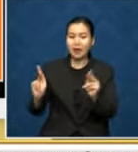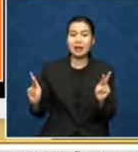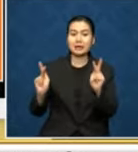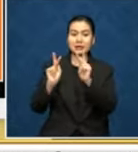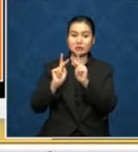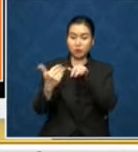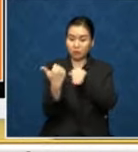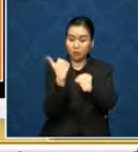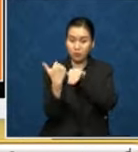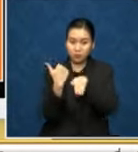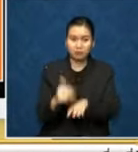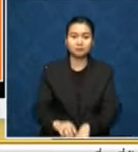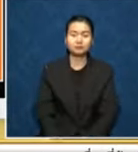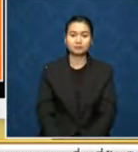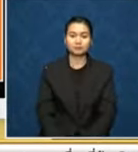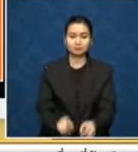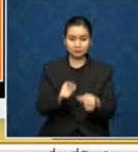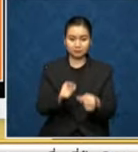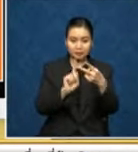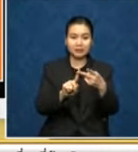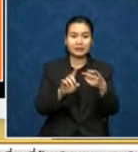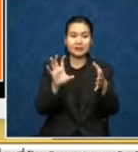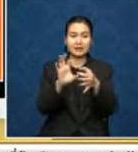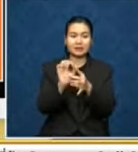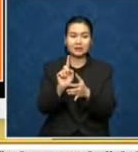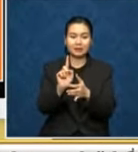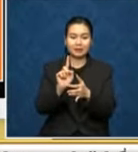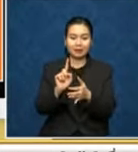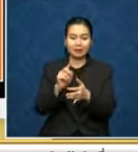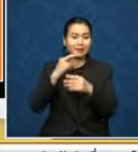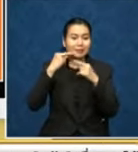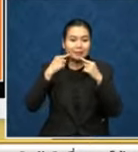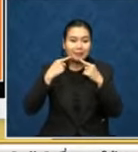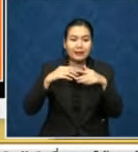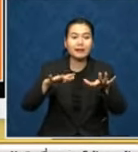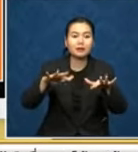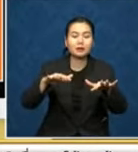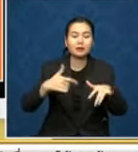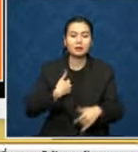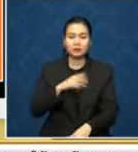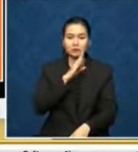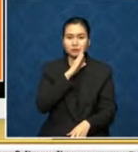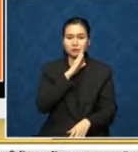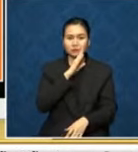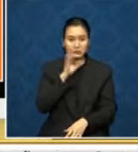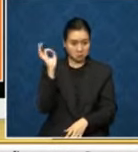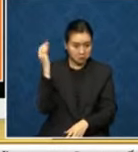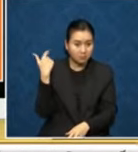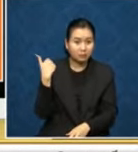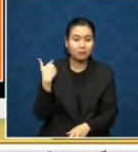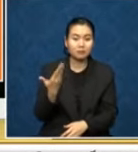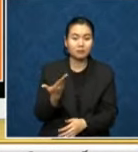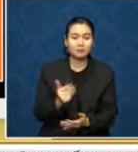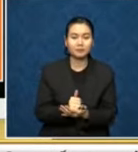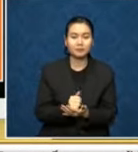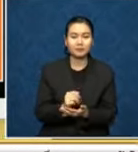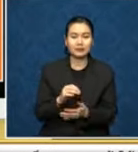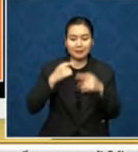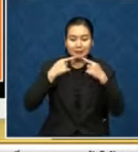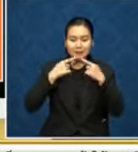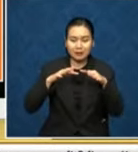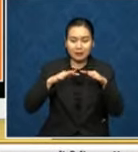าคมครับเรื่องที่2ประเด็นความเสียหายของทรัพยากรทางทะเลท่านประธานครับเคยได้ยินบ้างไหมครับไม่ว่า